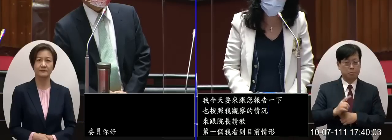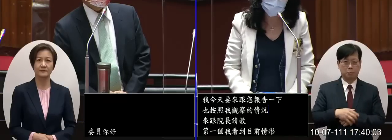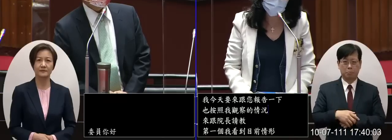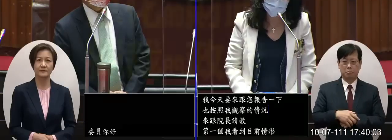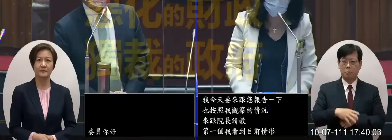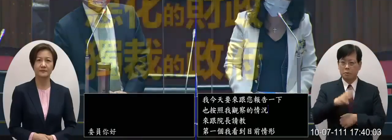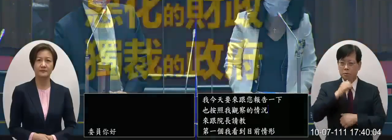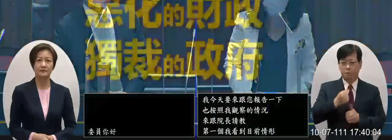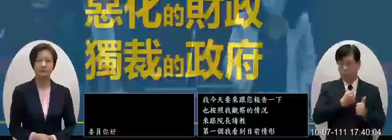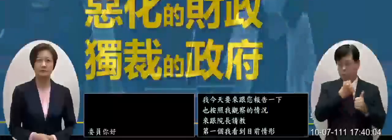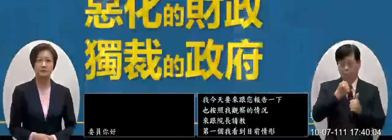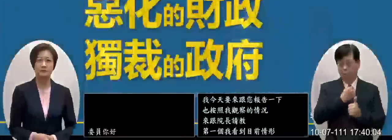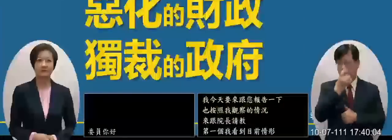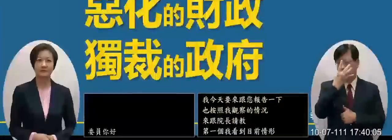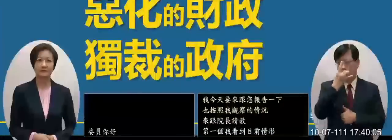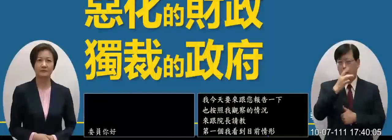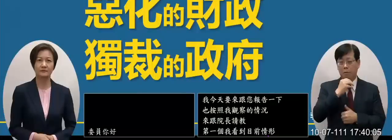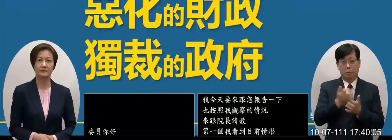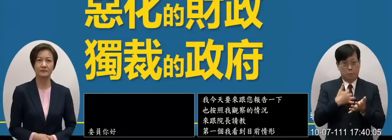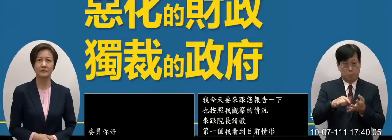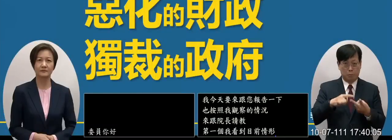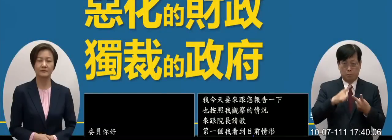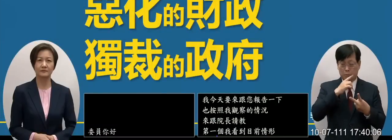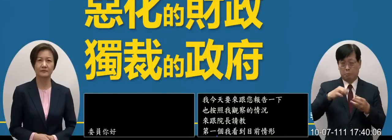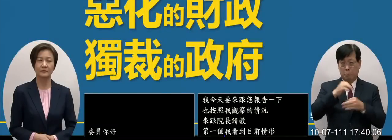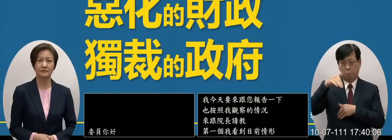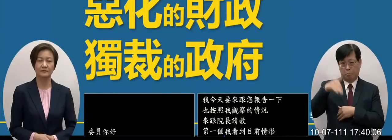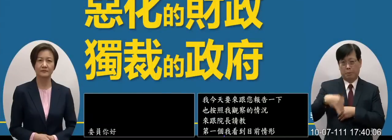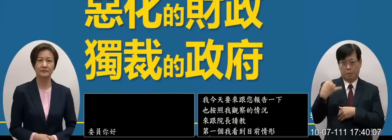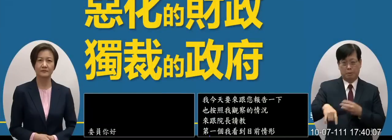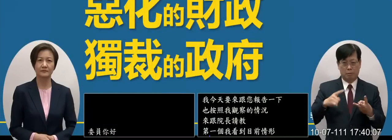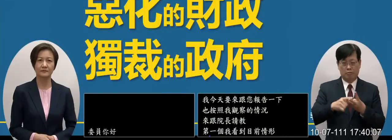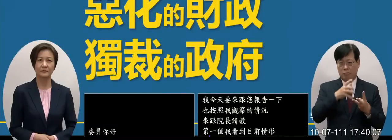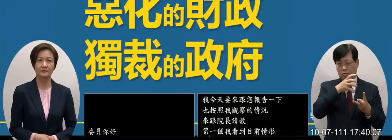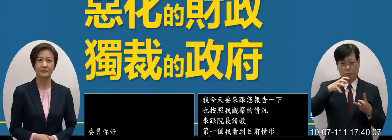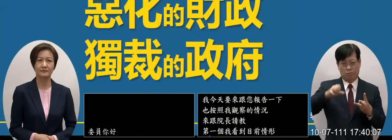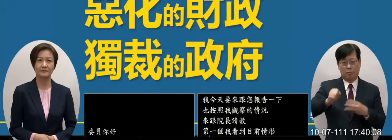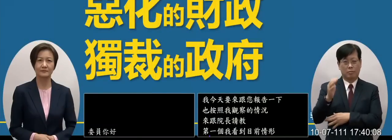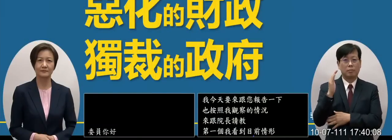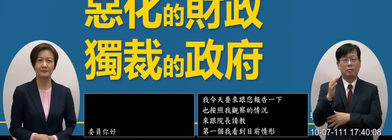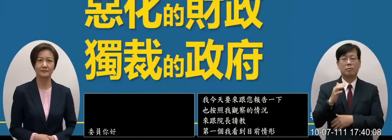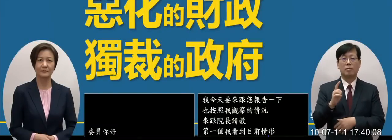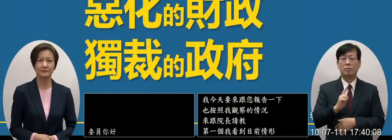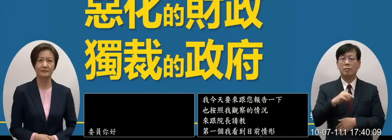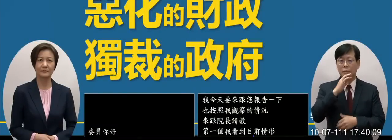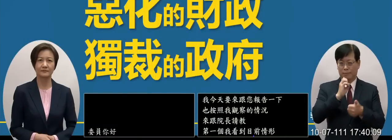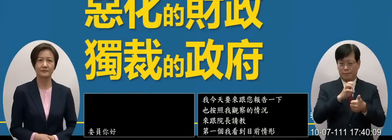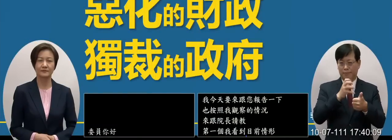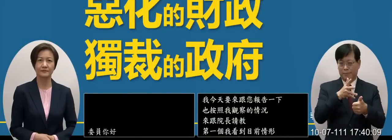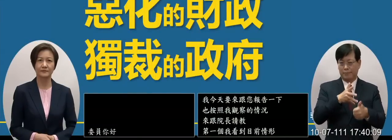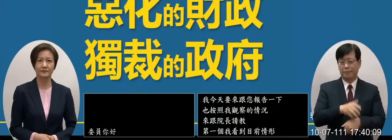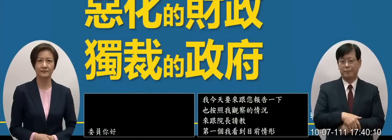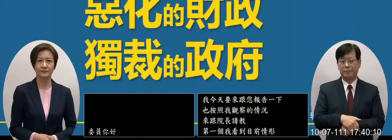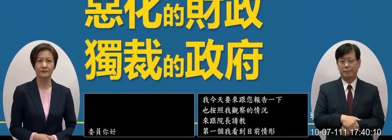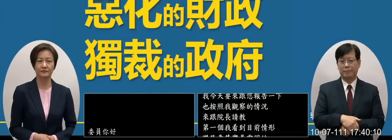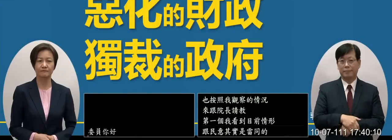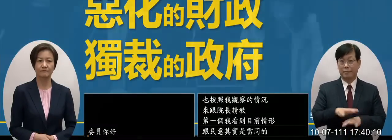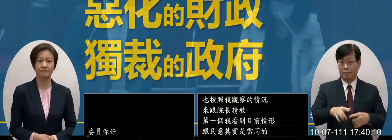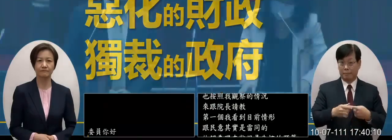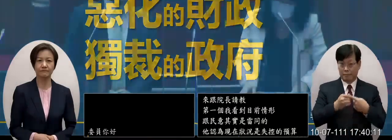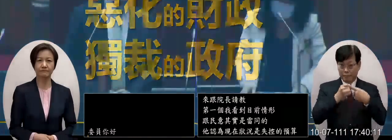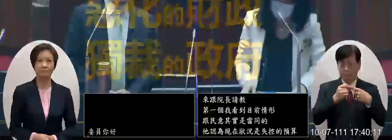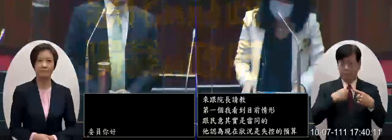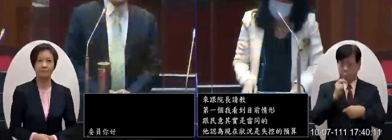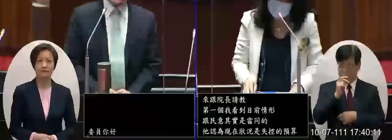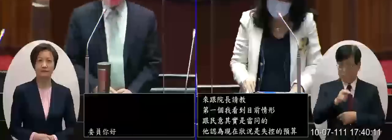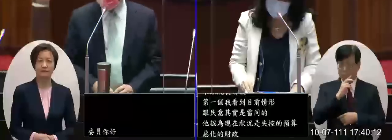一个失控的预算、恶化的财政，还有独裁的政府。我跟您报告为什么，待会再请教您哈。我们看到今